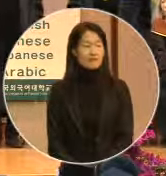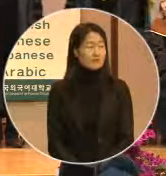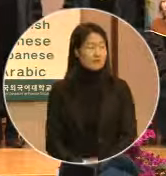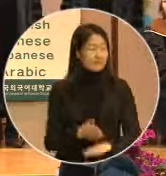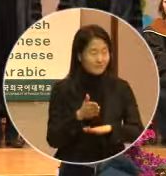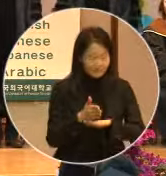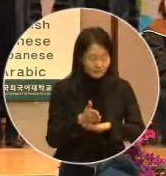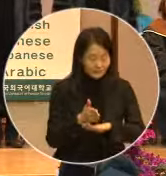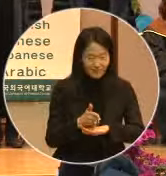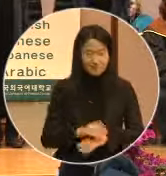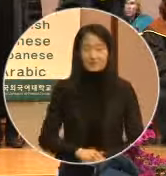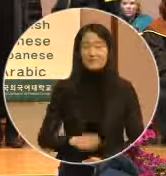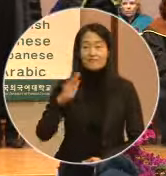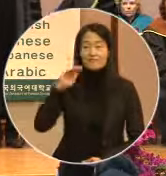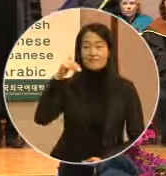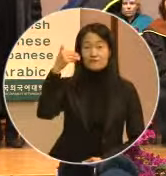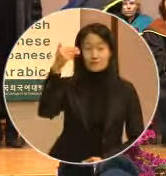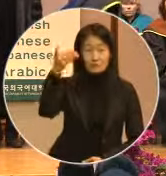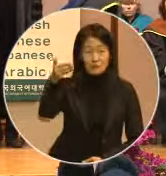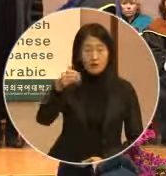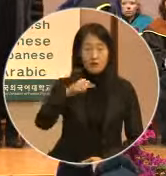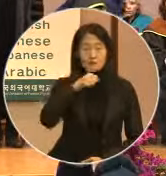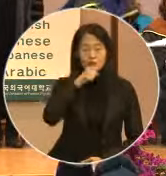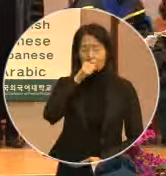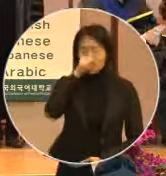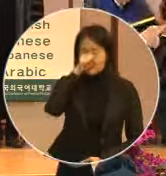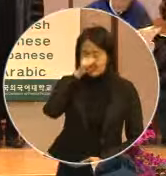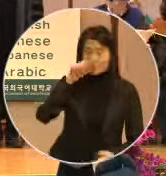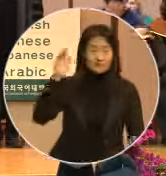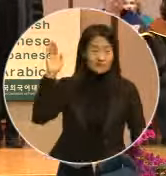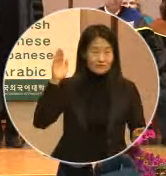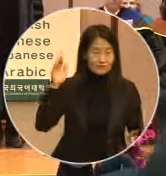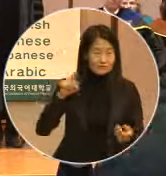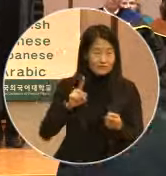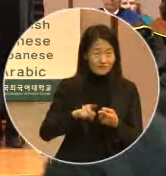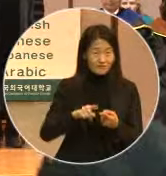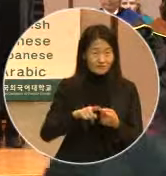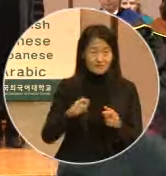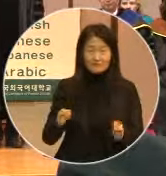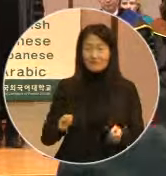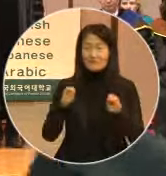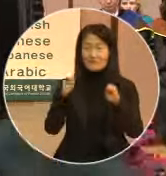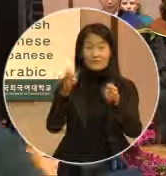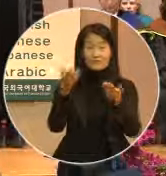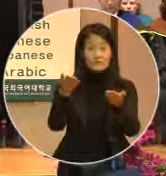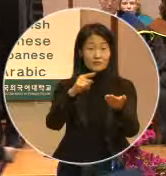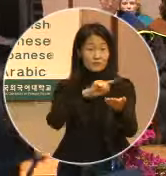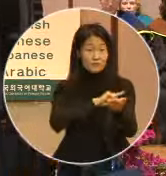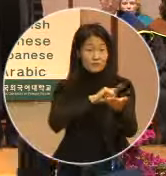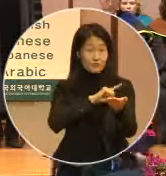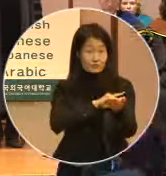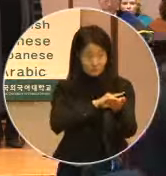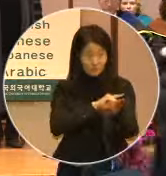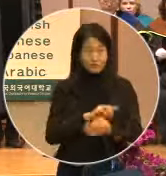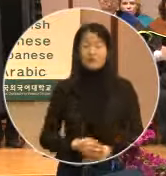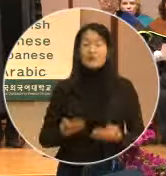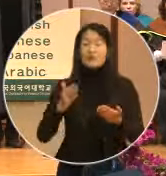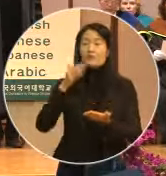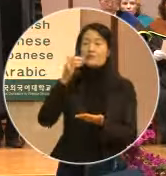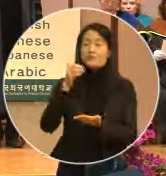네, 감사합니다. 이어서 우수 졸업자에 대한 시상이 있겠습니다. 먼저